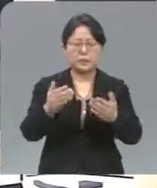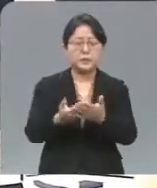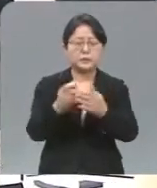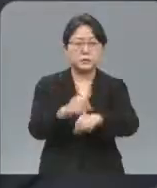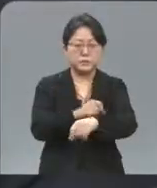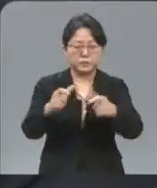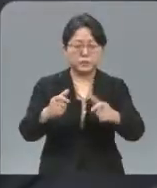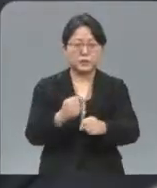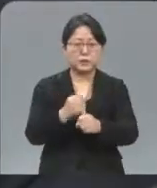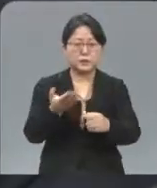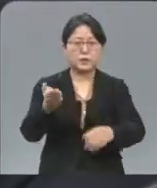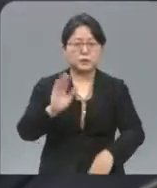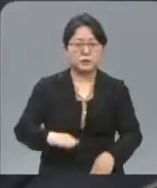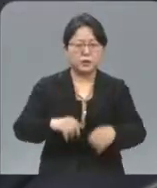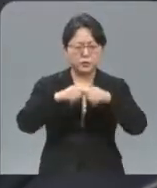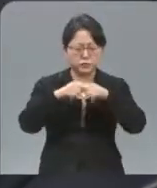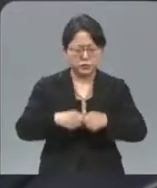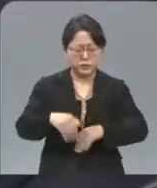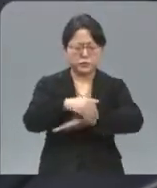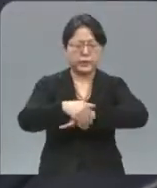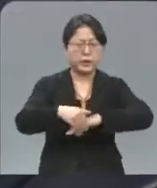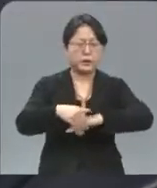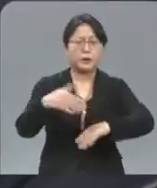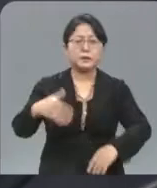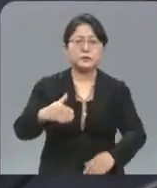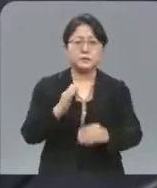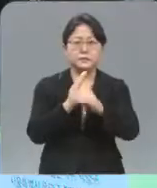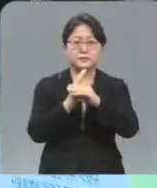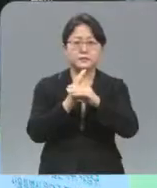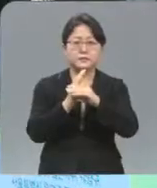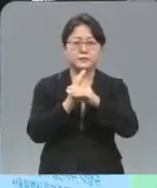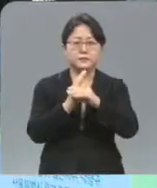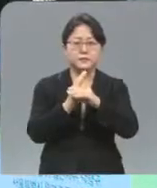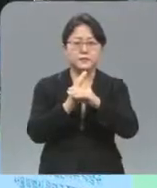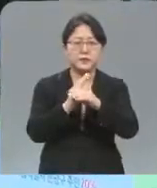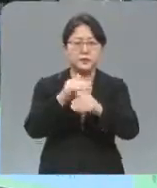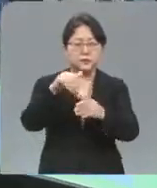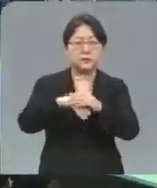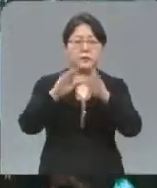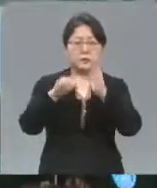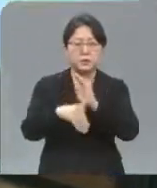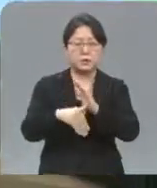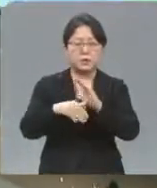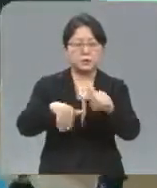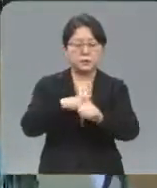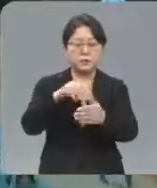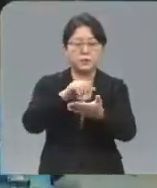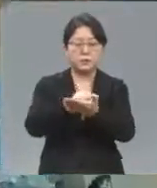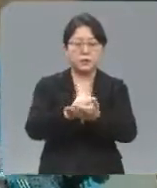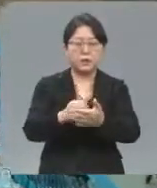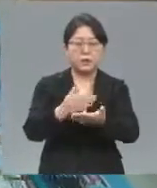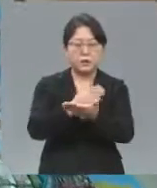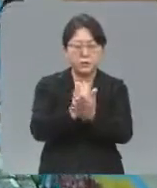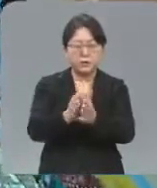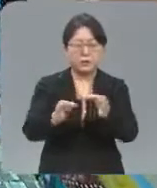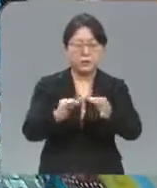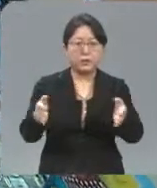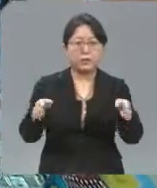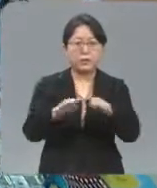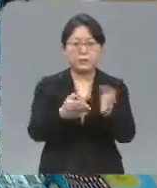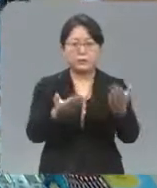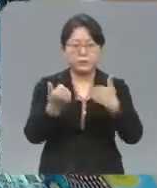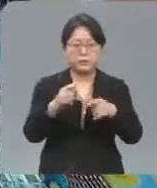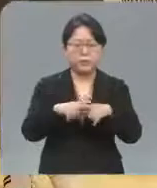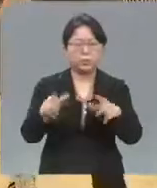했지만 구체적인 청사진은 아직 내놓지 않고 있습니다. 선거 때 민심을 공략한 복합 쇼핑몰 이슈는